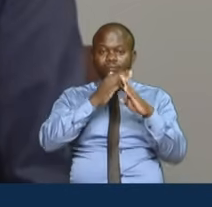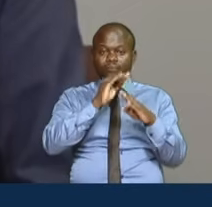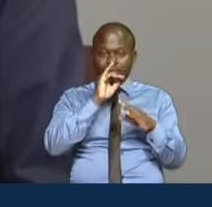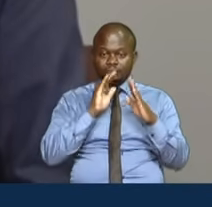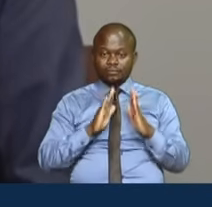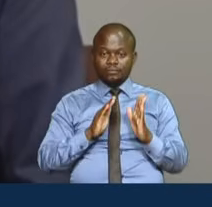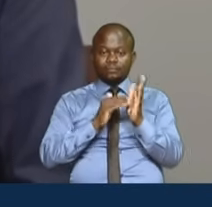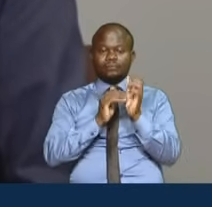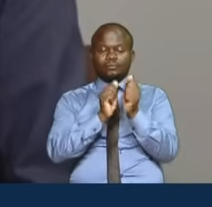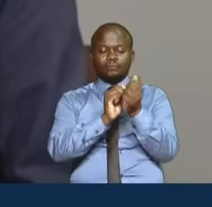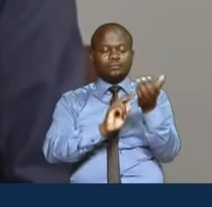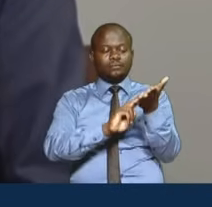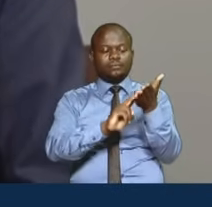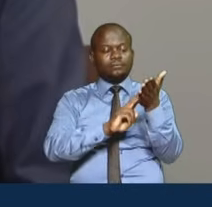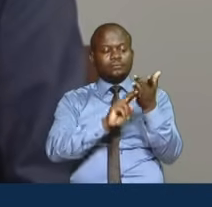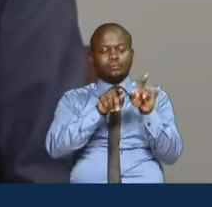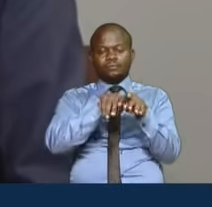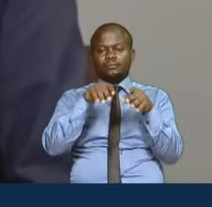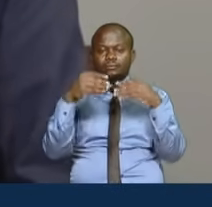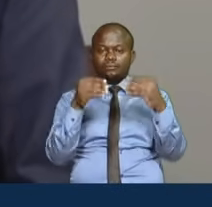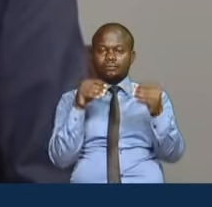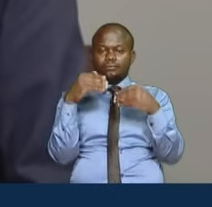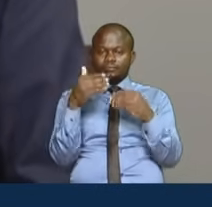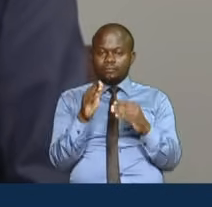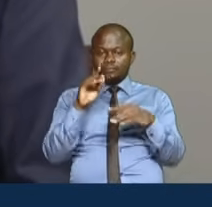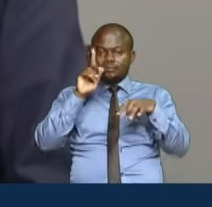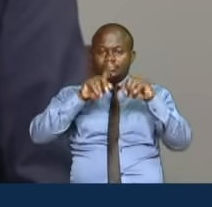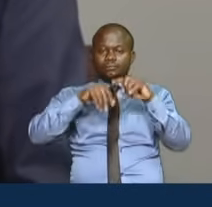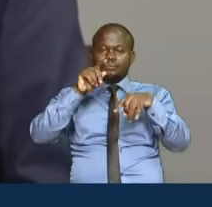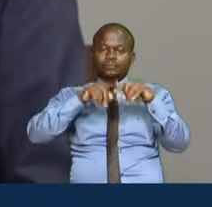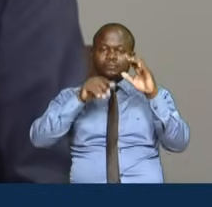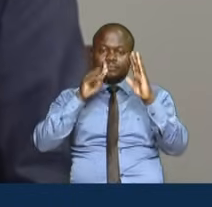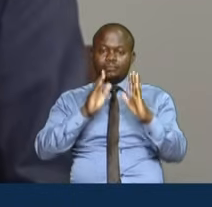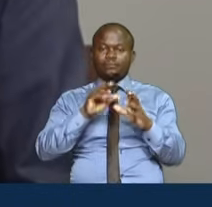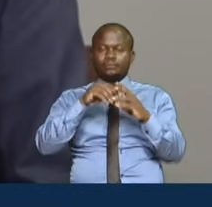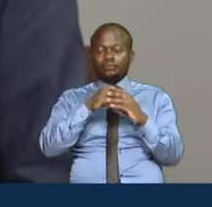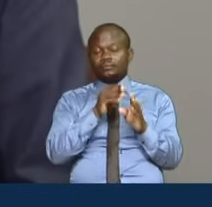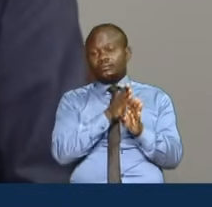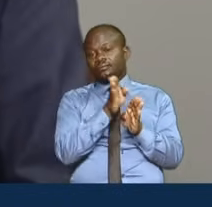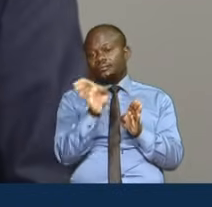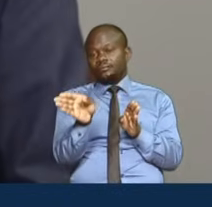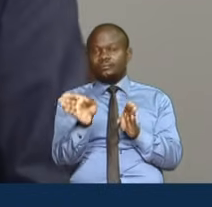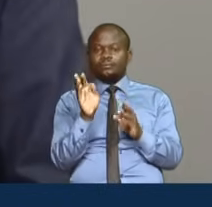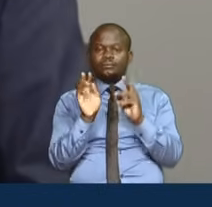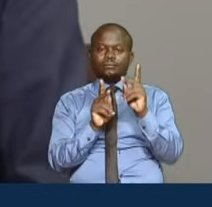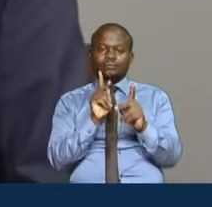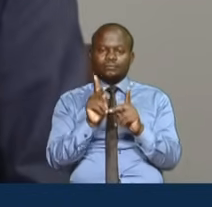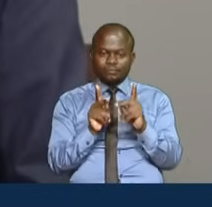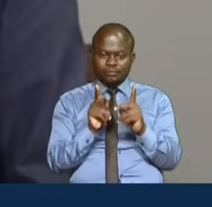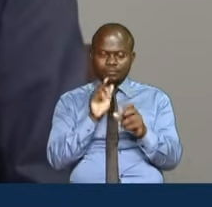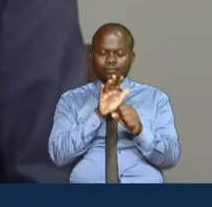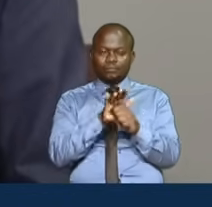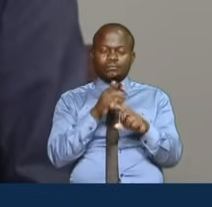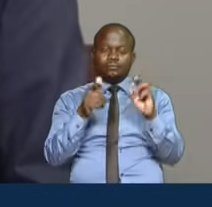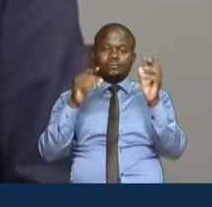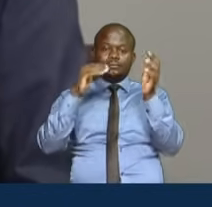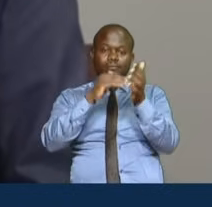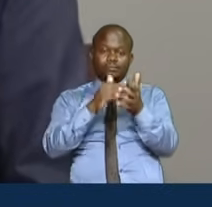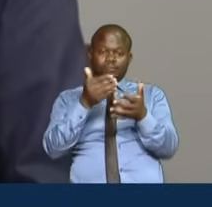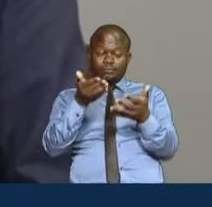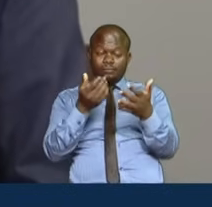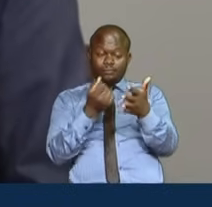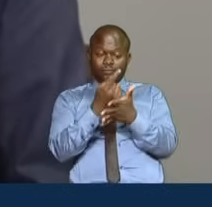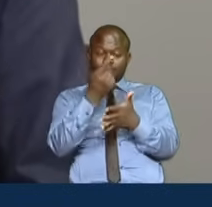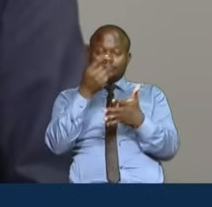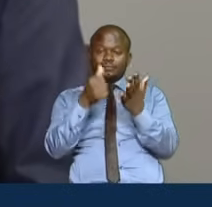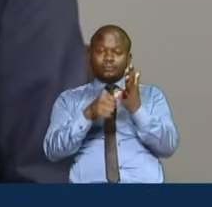ndetse bigakoreshwa nk'igikoresho cya politiki mu kuyobya abaturage. Ikindi kandi ibi bigatuma